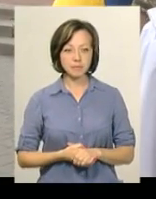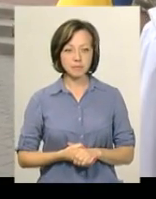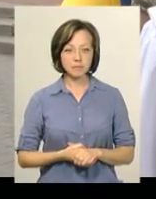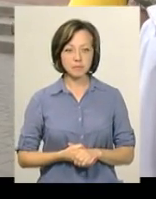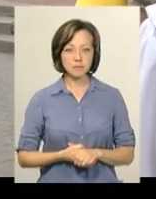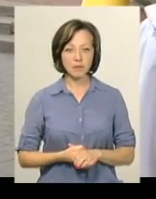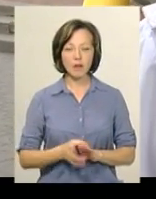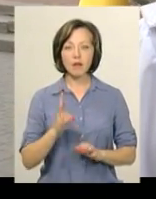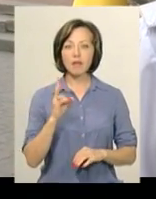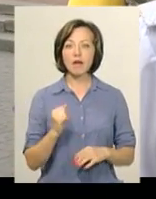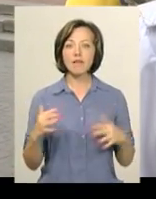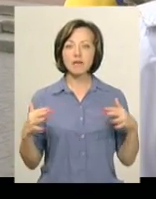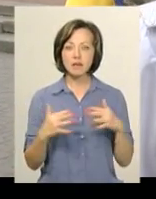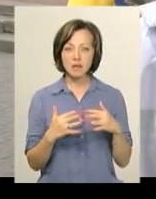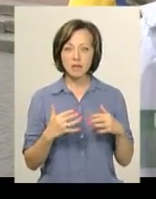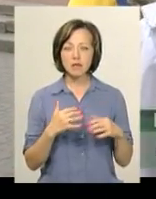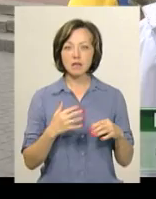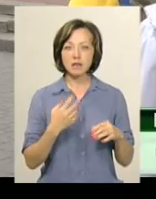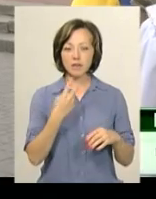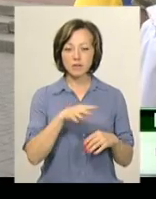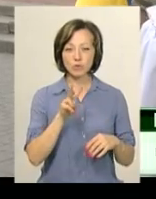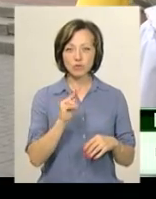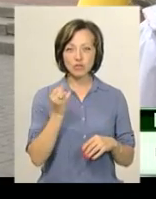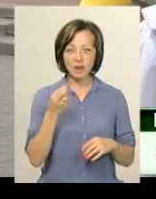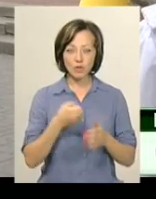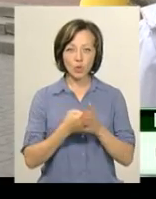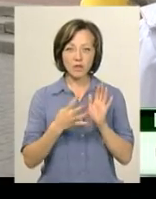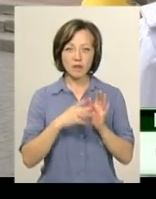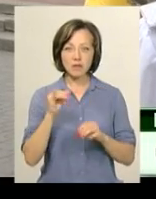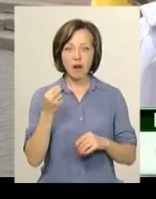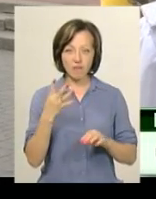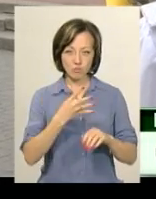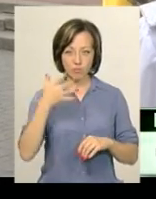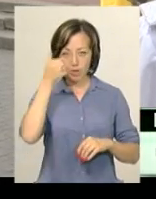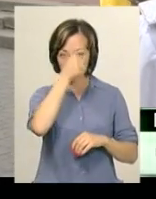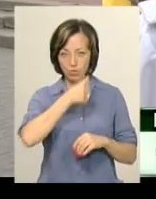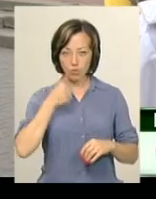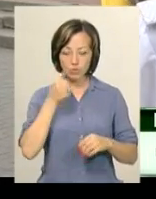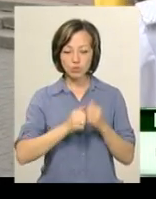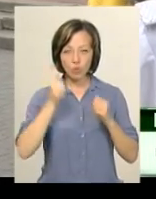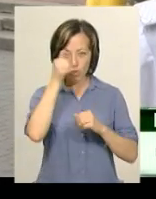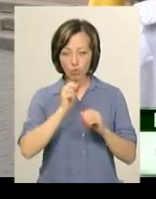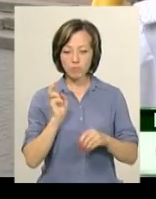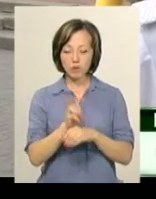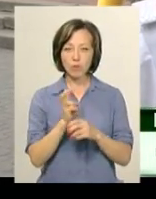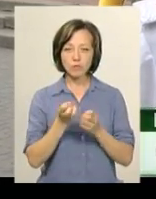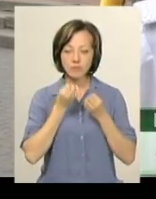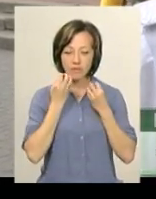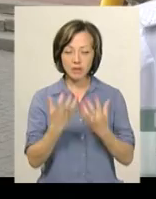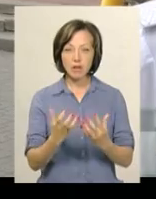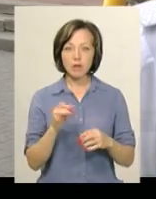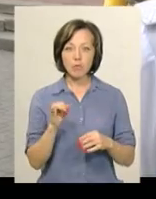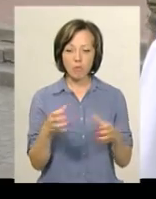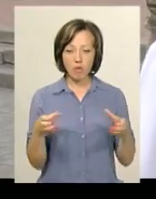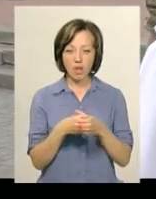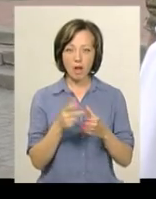з 20... На війні був з 22 червня до 9 травня 1945 року. Щороку приходжу покладати квіти, адже з полка, в